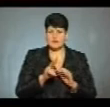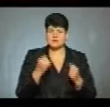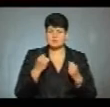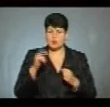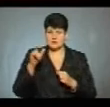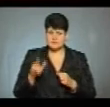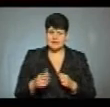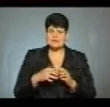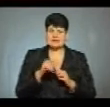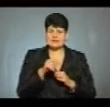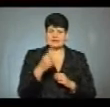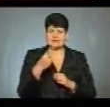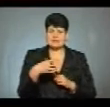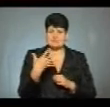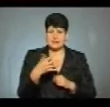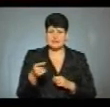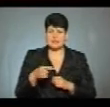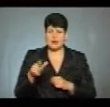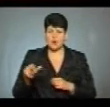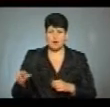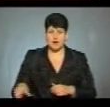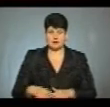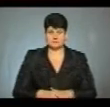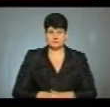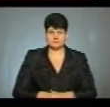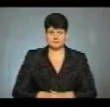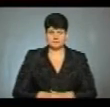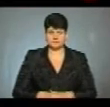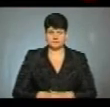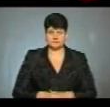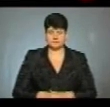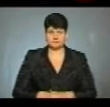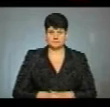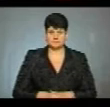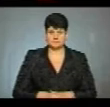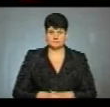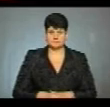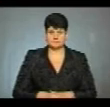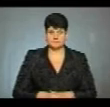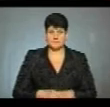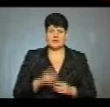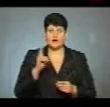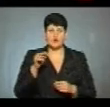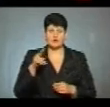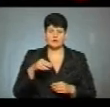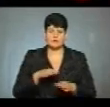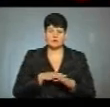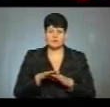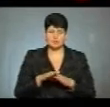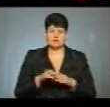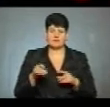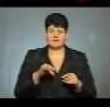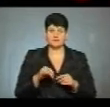серед них 35 тернополян. Детальніше у сюжеті Богдана Буденчука. На колоді виконує вправи